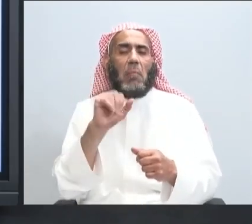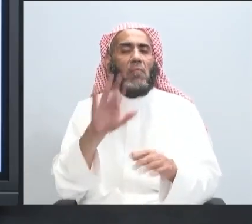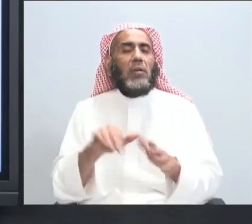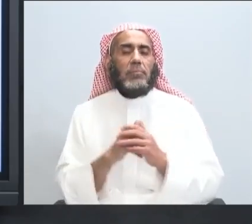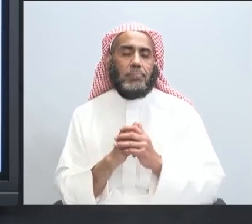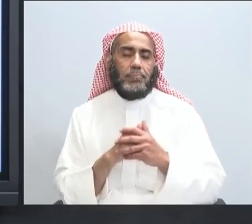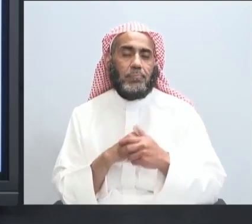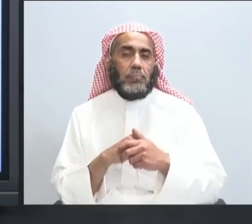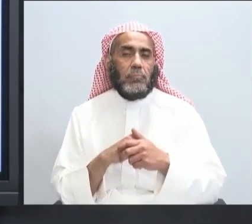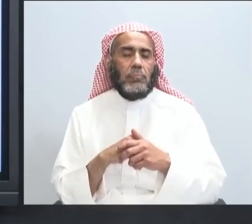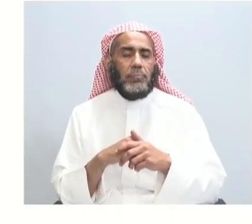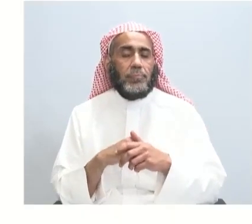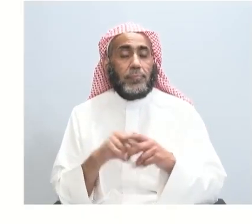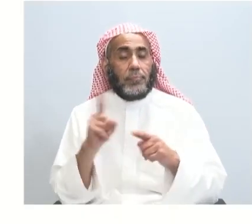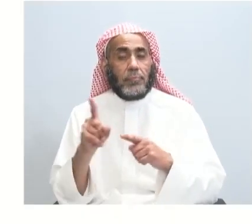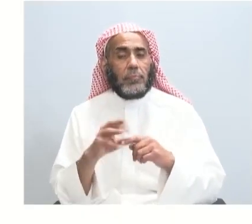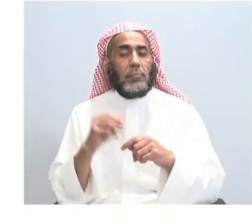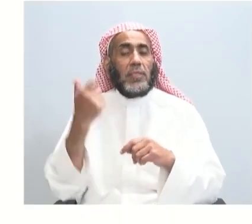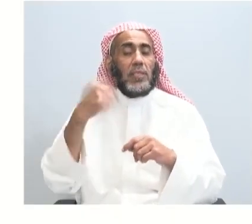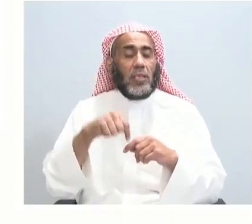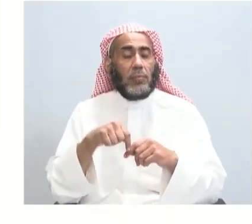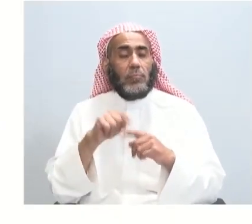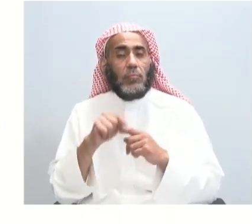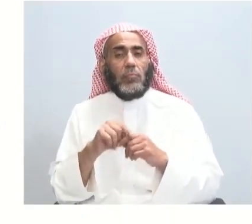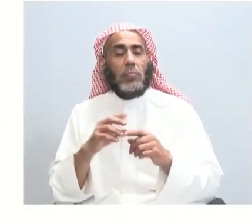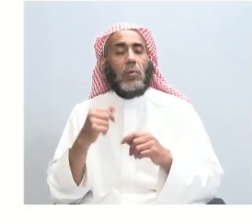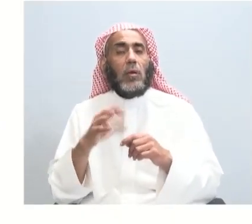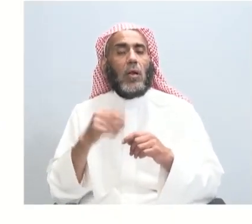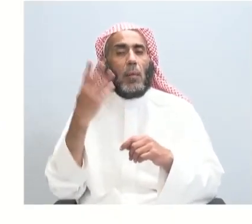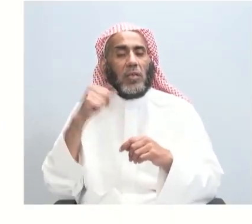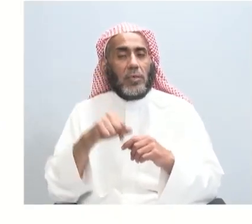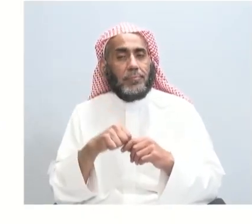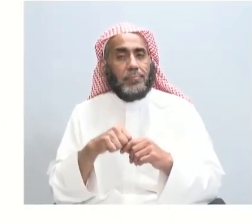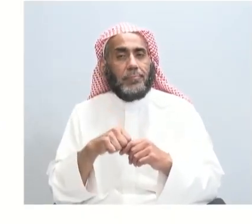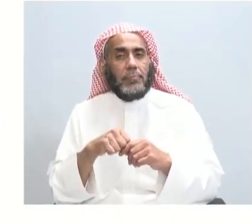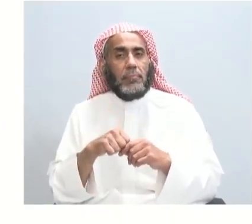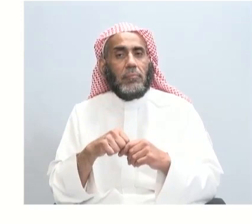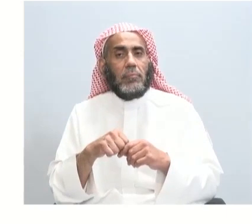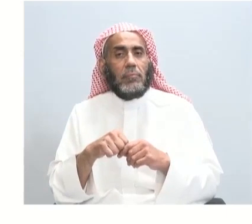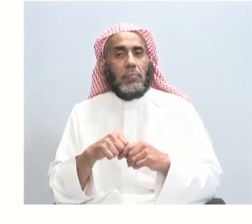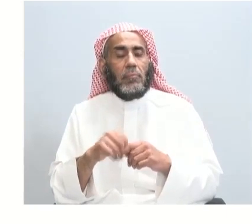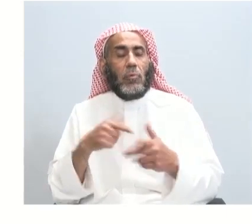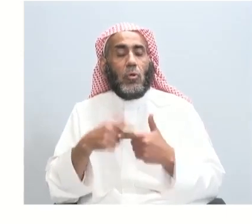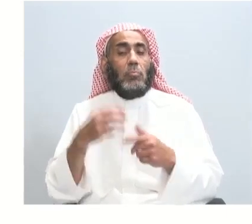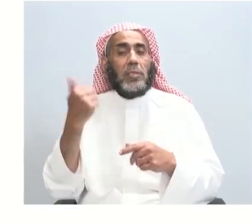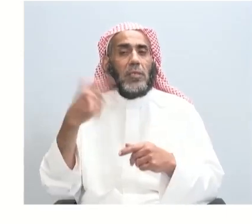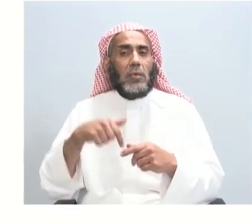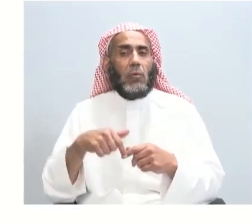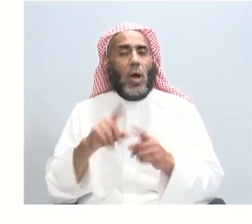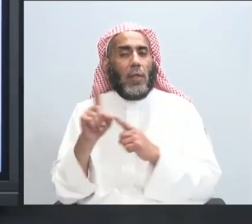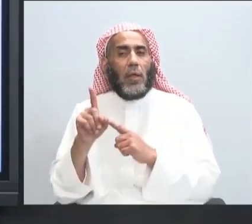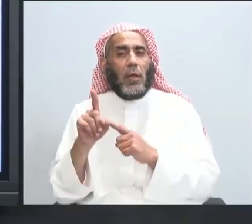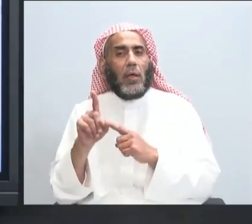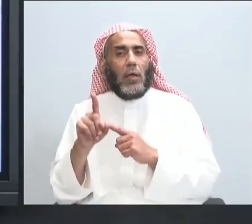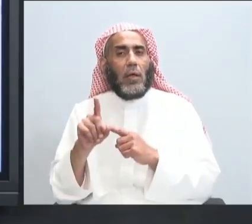العرب. لاحظ هنا السادس عشر، طبعا هنا خامس الرابع عشر وثم السادس عشر، طبعا وهذا